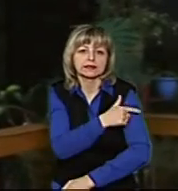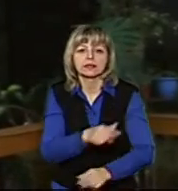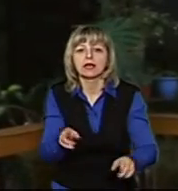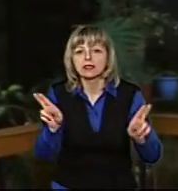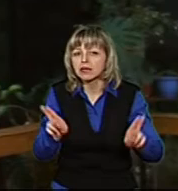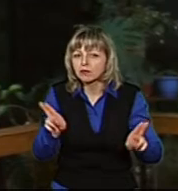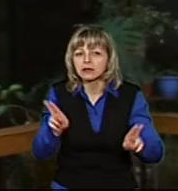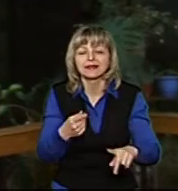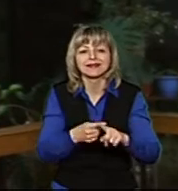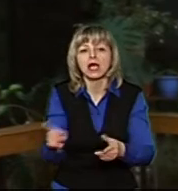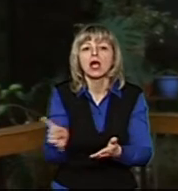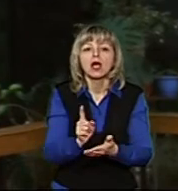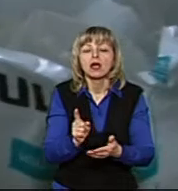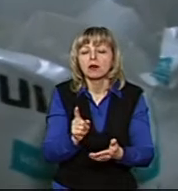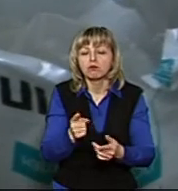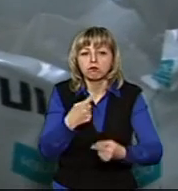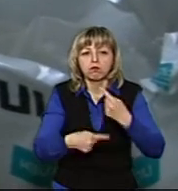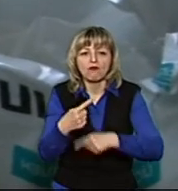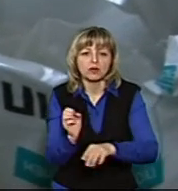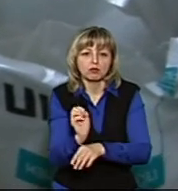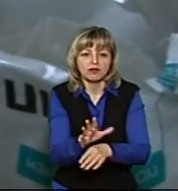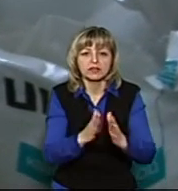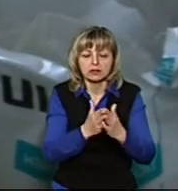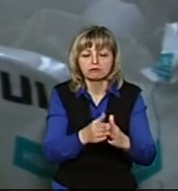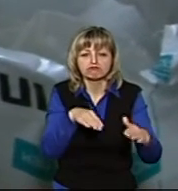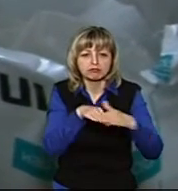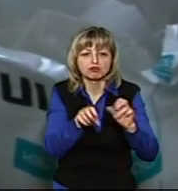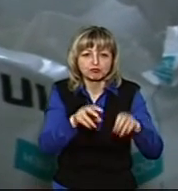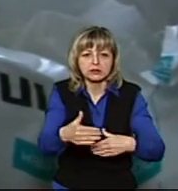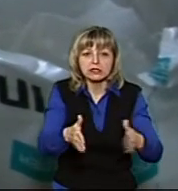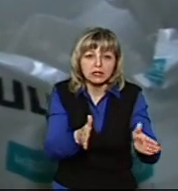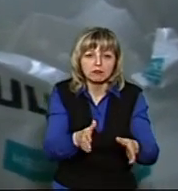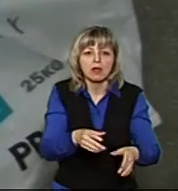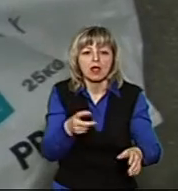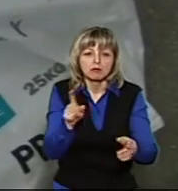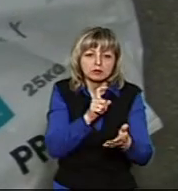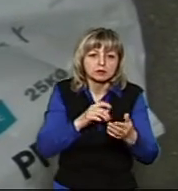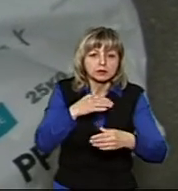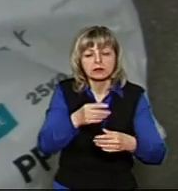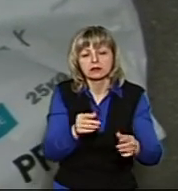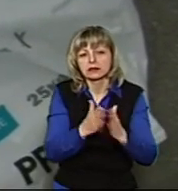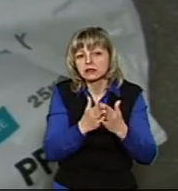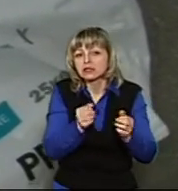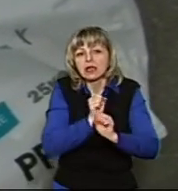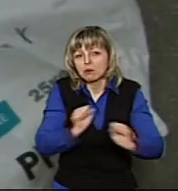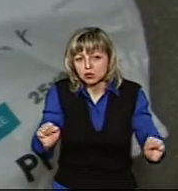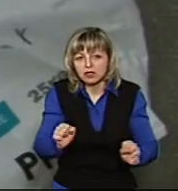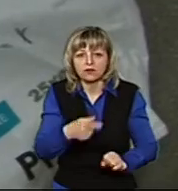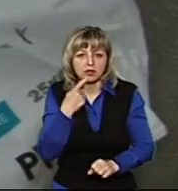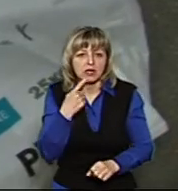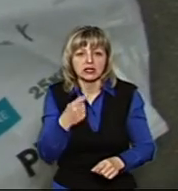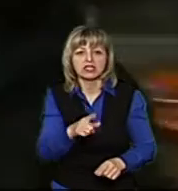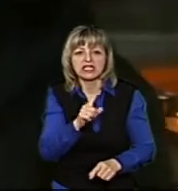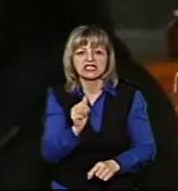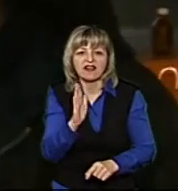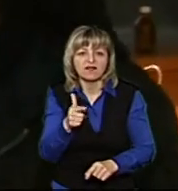Однією із них є норма зберігати повернуті книги у спеціальних ємностях. Продезінфікувати книги іншими засобами неможливо, розповідає завгосп